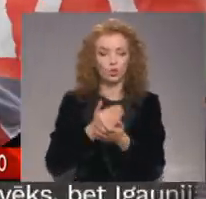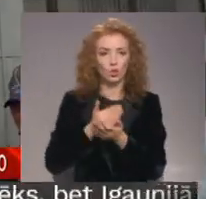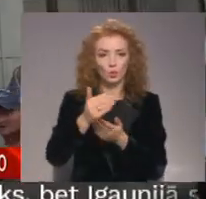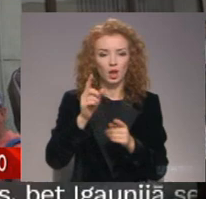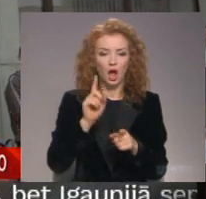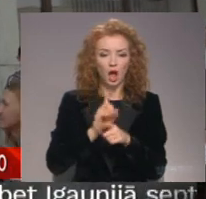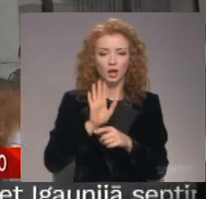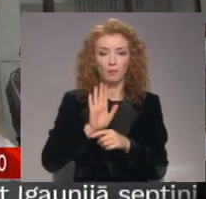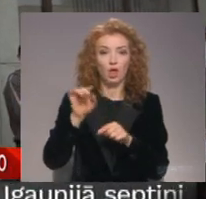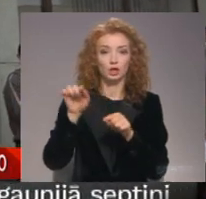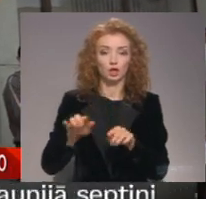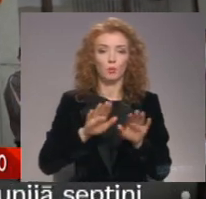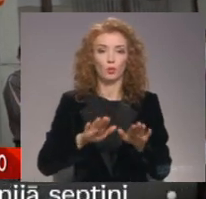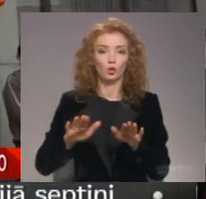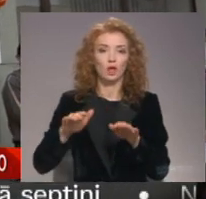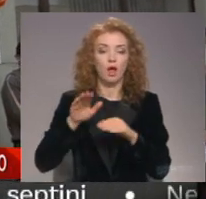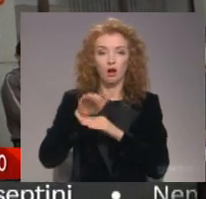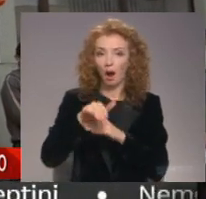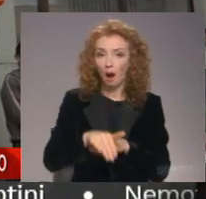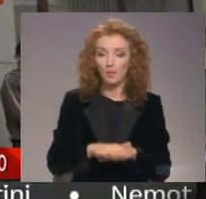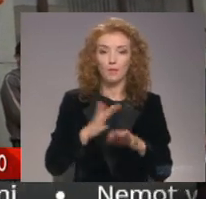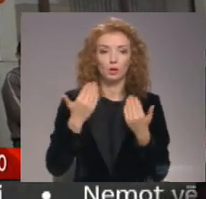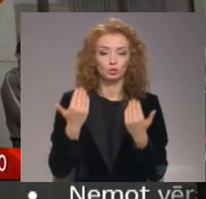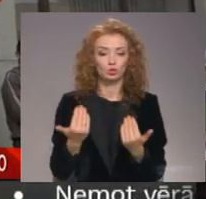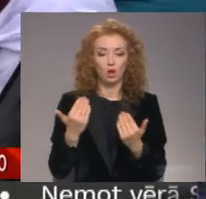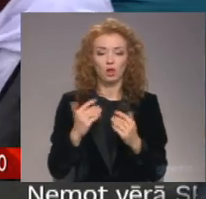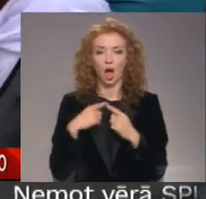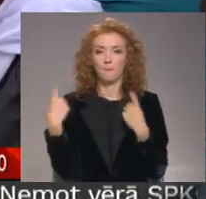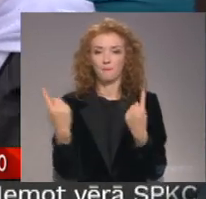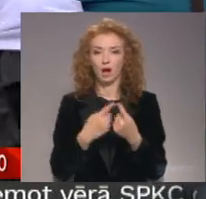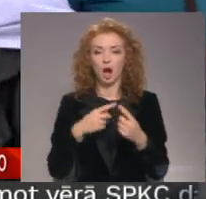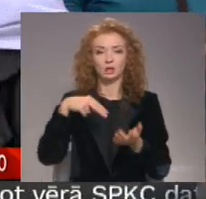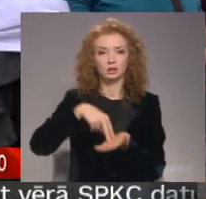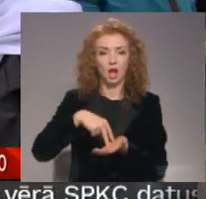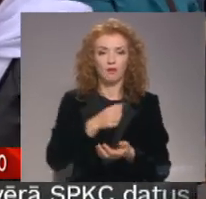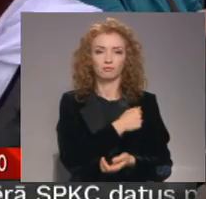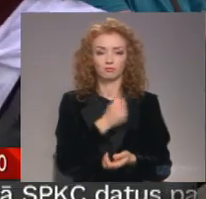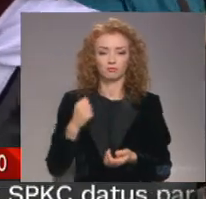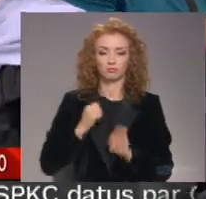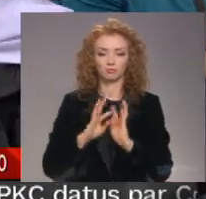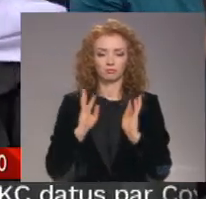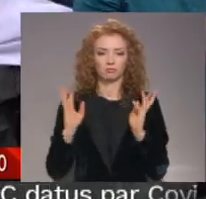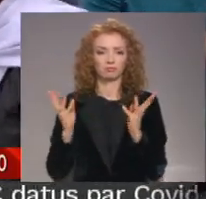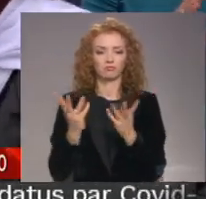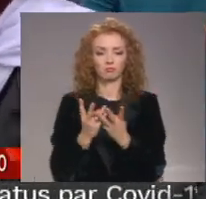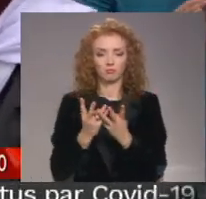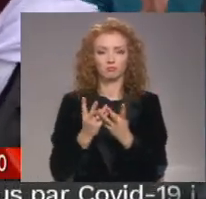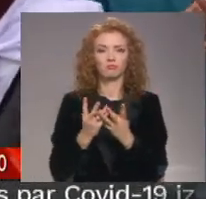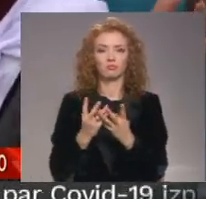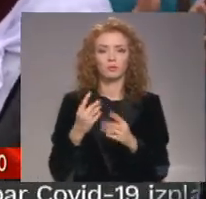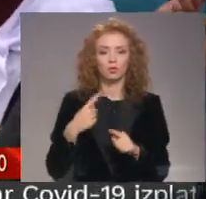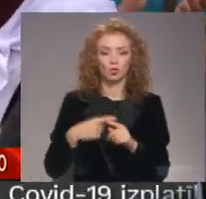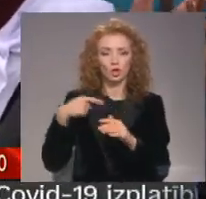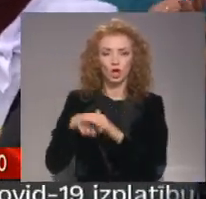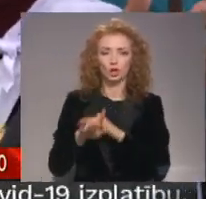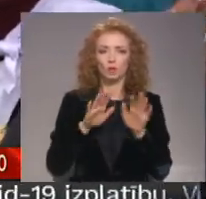arī tieši pie šī muzeja kāpnēm, tad šodien pie muzeja ir apkārt stāv karavīru ķēdes. Muzejs ieeja